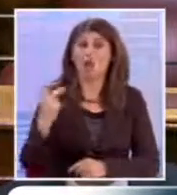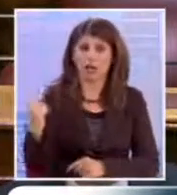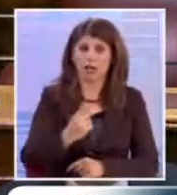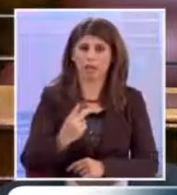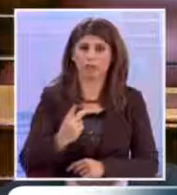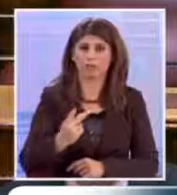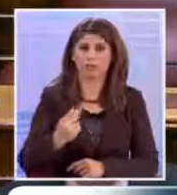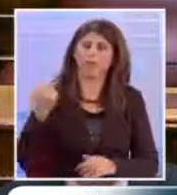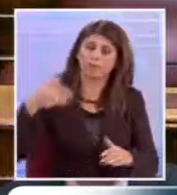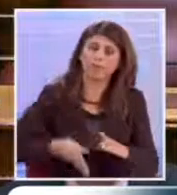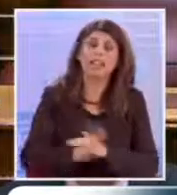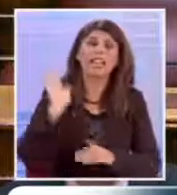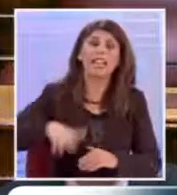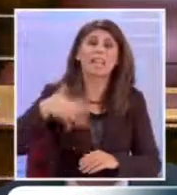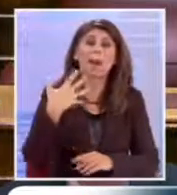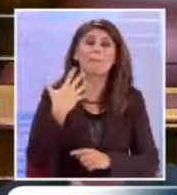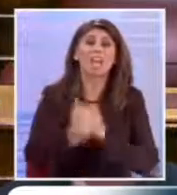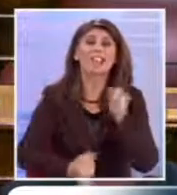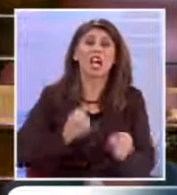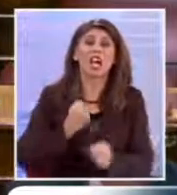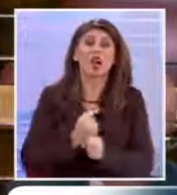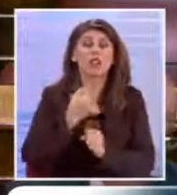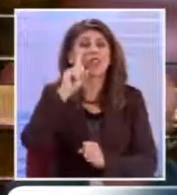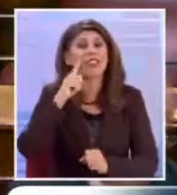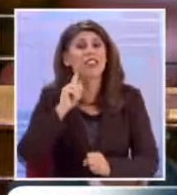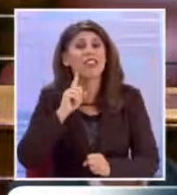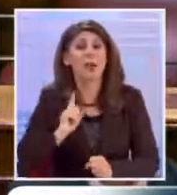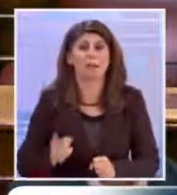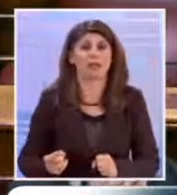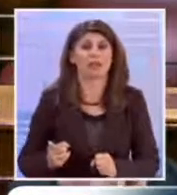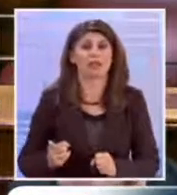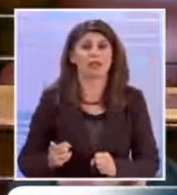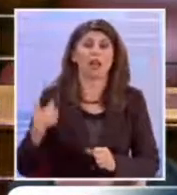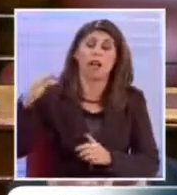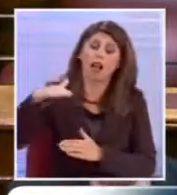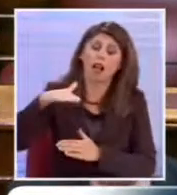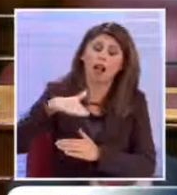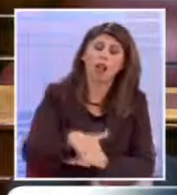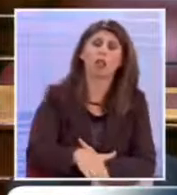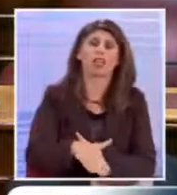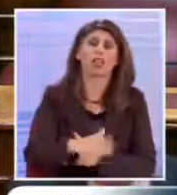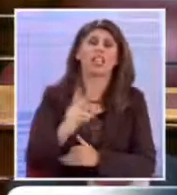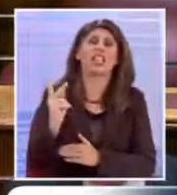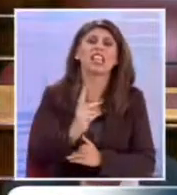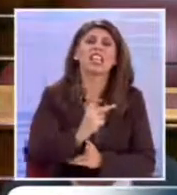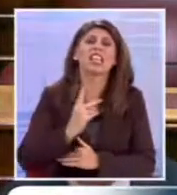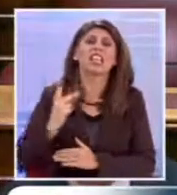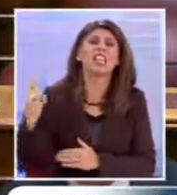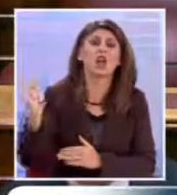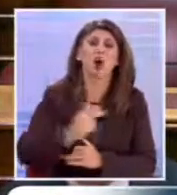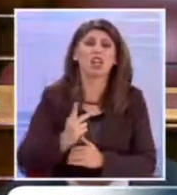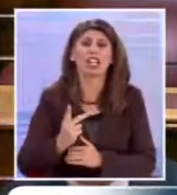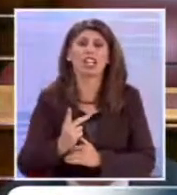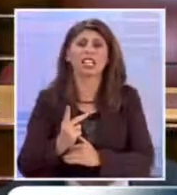τα τελευταία 5 χρόνια μια δραματική, καθοδική κοινωνική κινητικότητα.